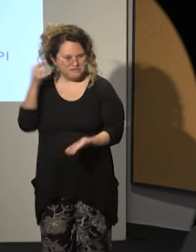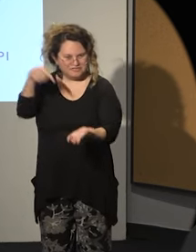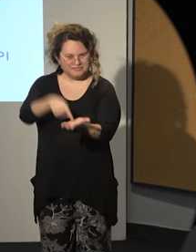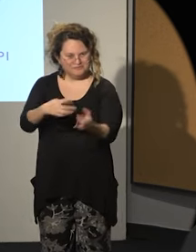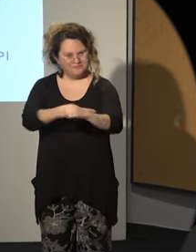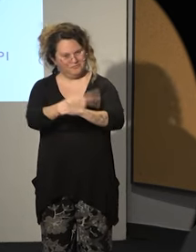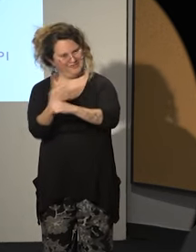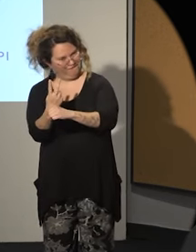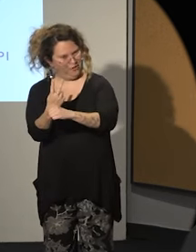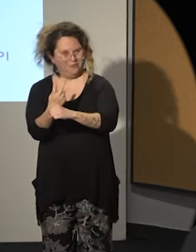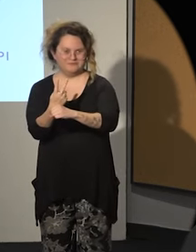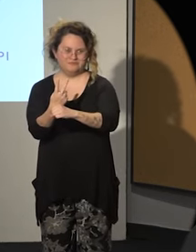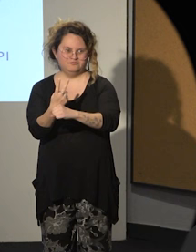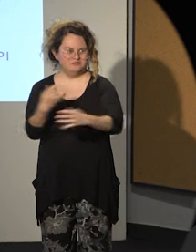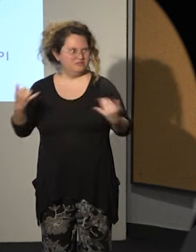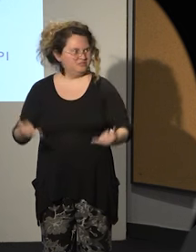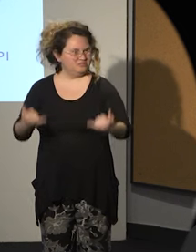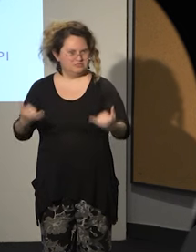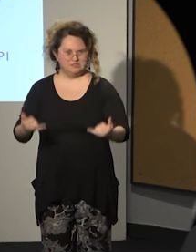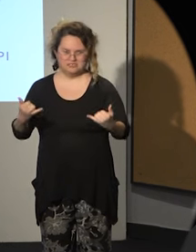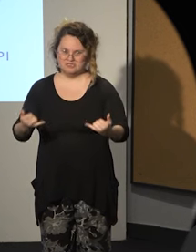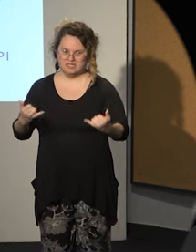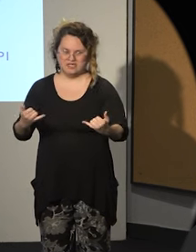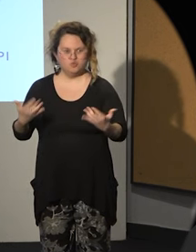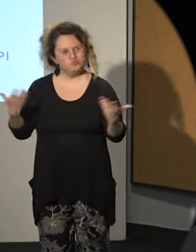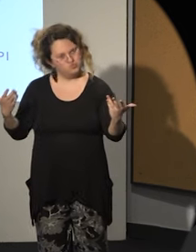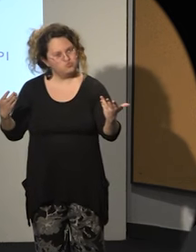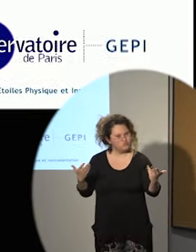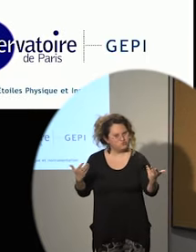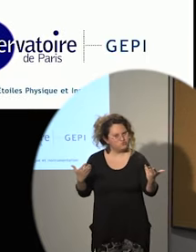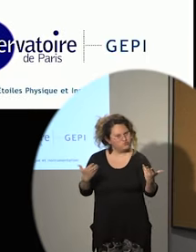Mendès France. Mendès France, c'était vraiment un grand homme politique français.